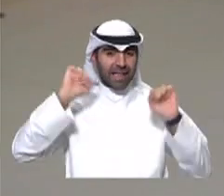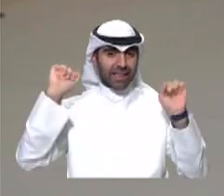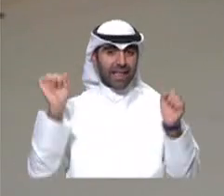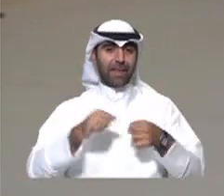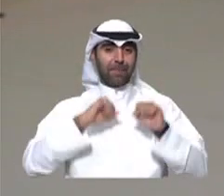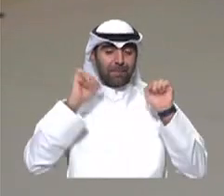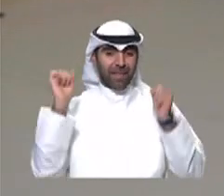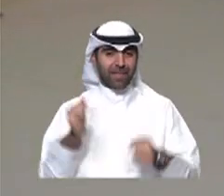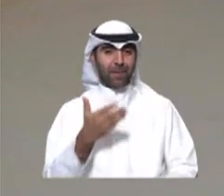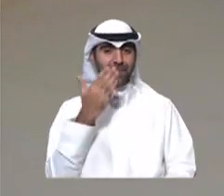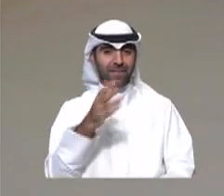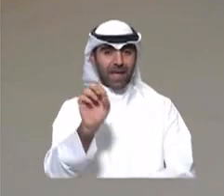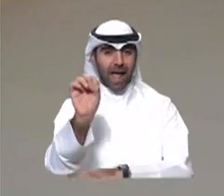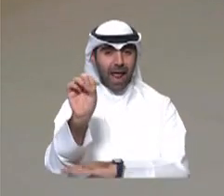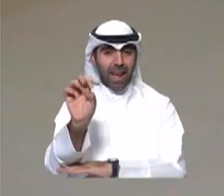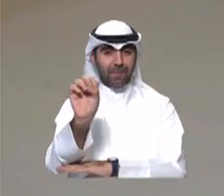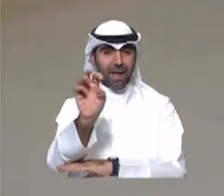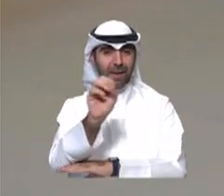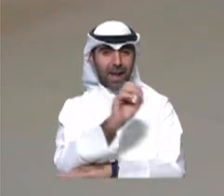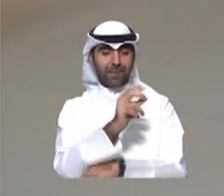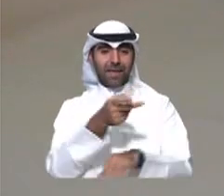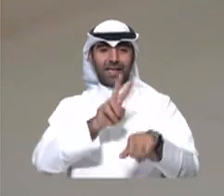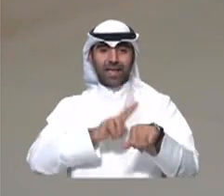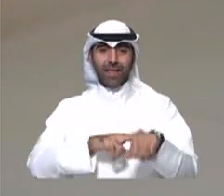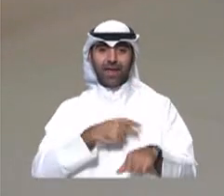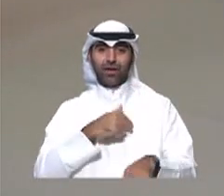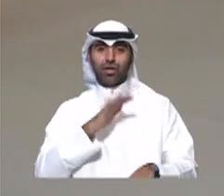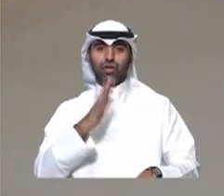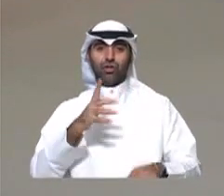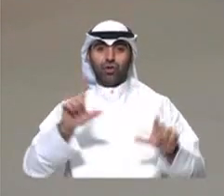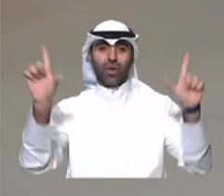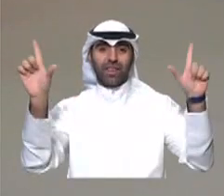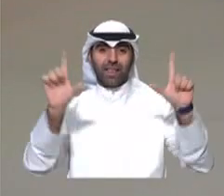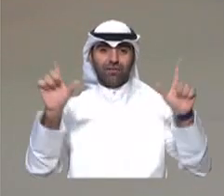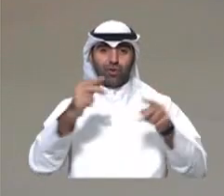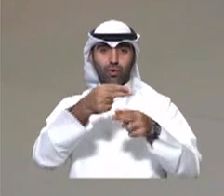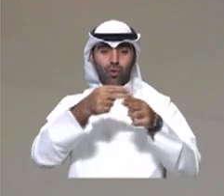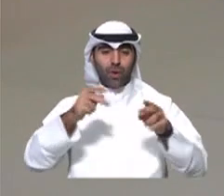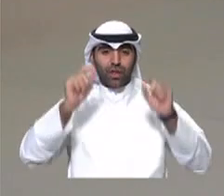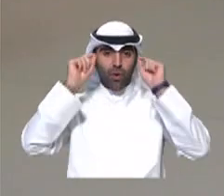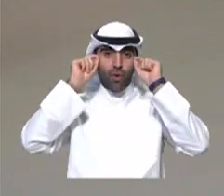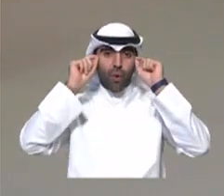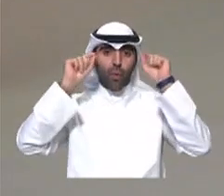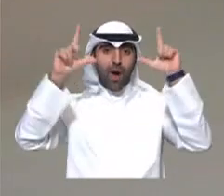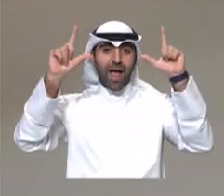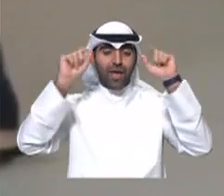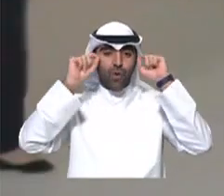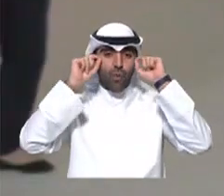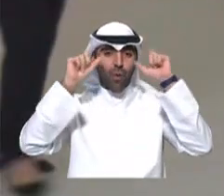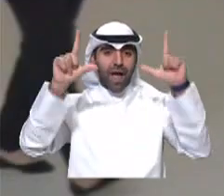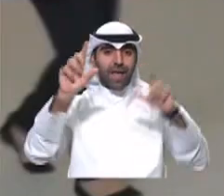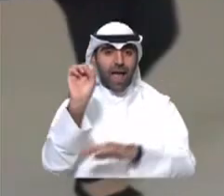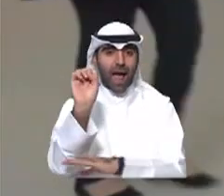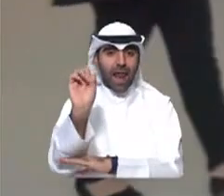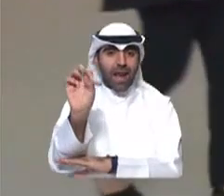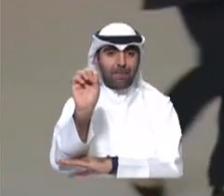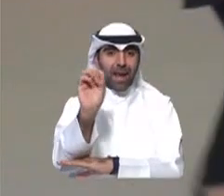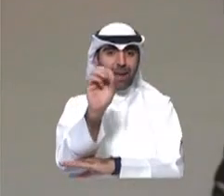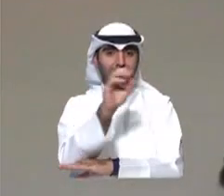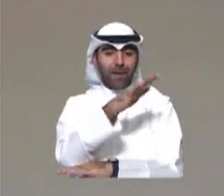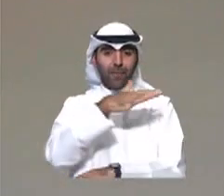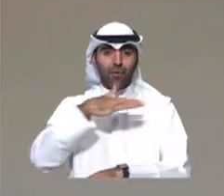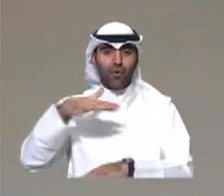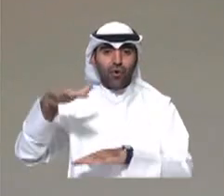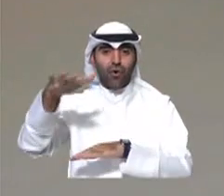يتعلق بالحملات التوعوية، وأيضا فيما يتعلق في مجال التعليم، وأيضا ما يتعلق في مجال التكنولوجيا